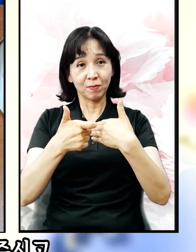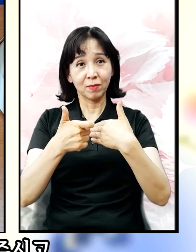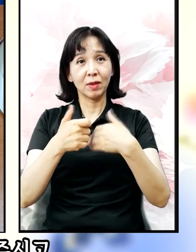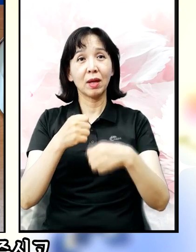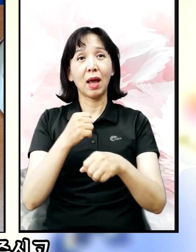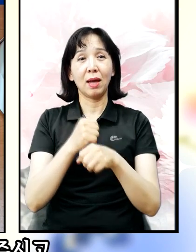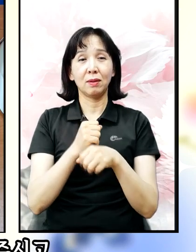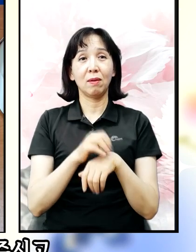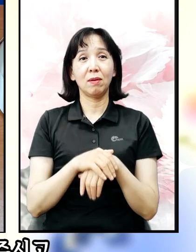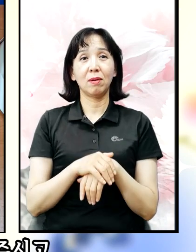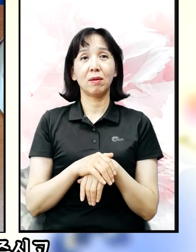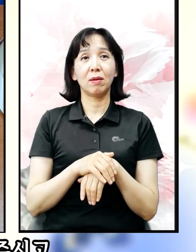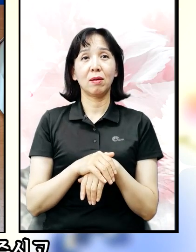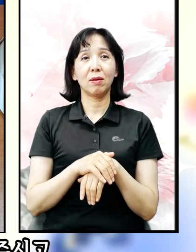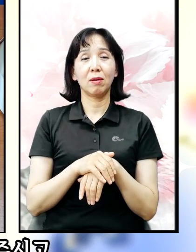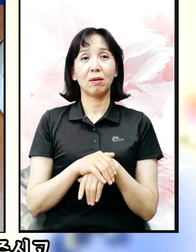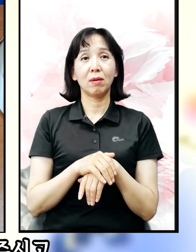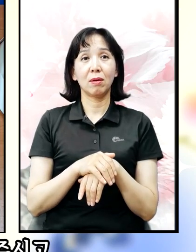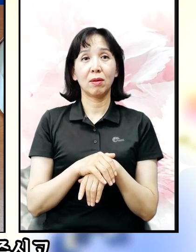칠해주시고,